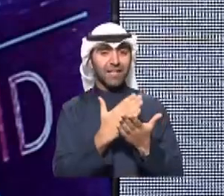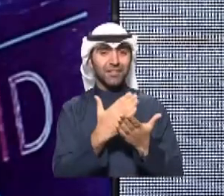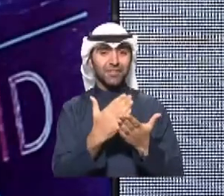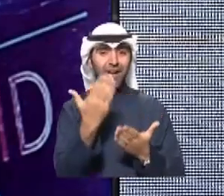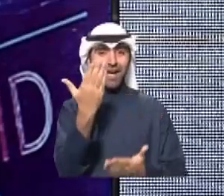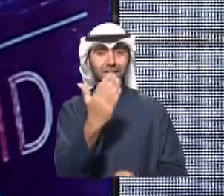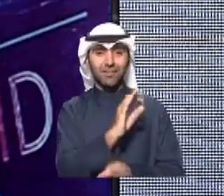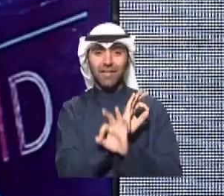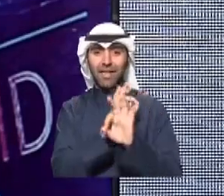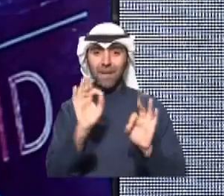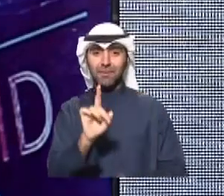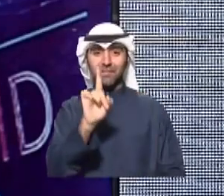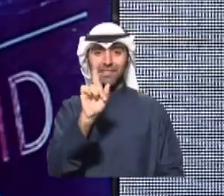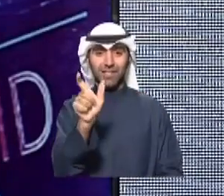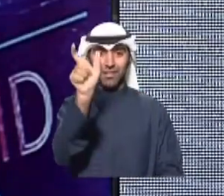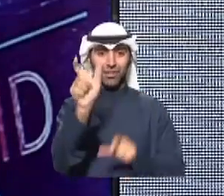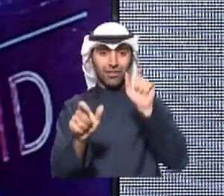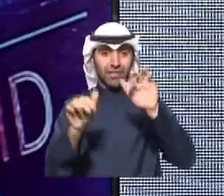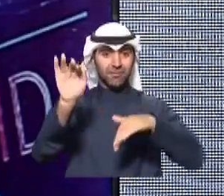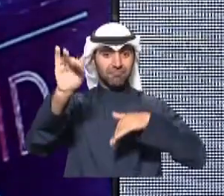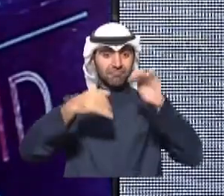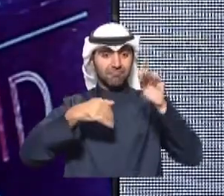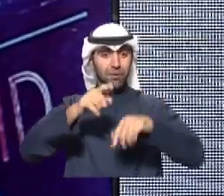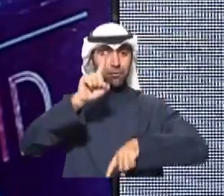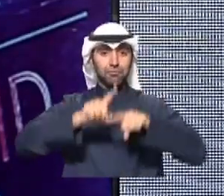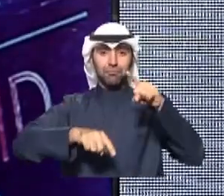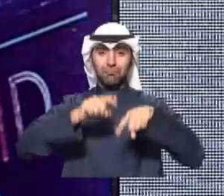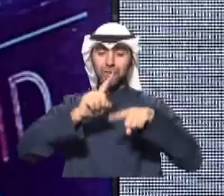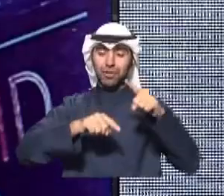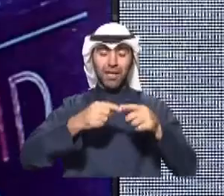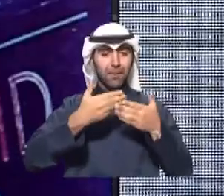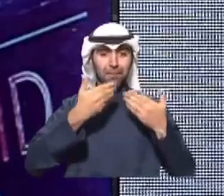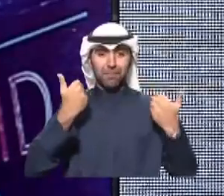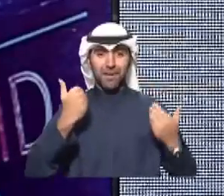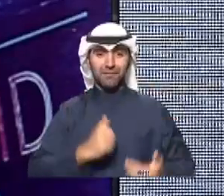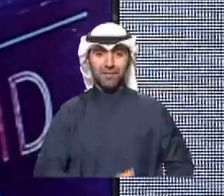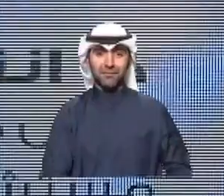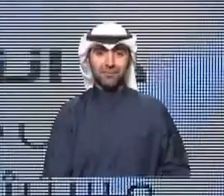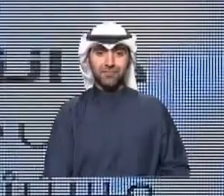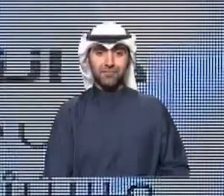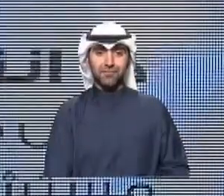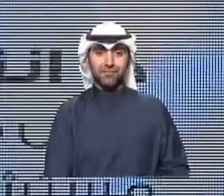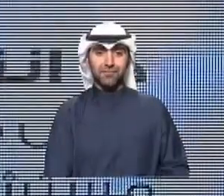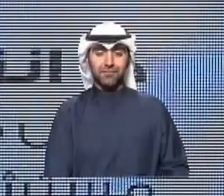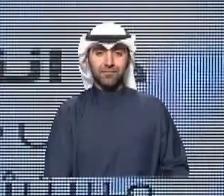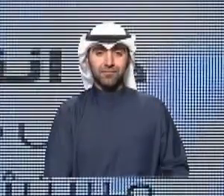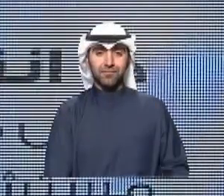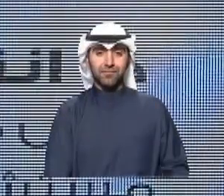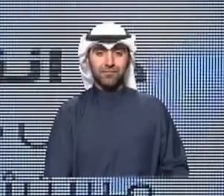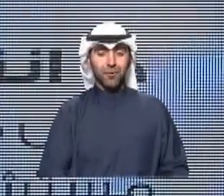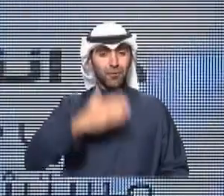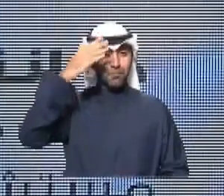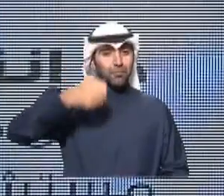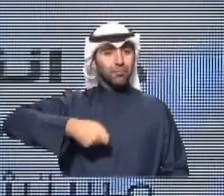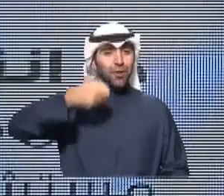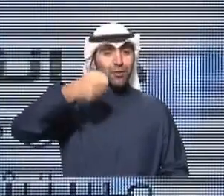الملاحظات عليها، لكن أغلب الناس الحمد لله يعني حتى في بعضهم ما حسوا بأي أعراض جانبية. الحمد لله، قواكم الله دكتورة وعساكم